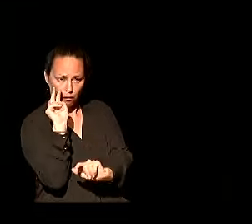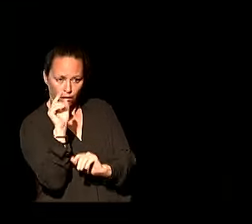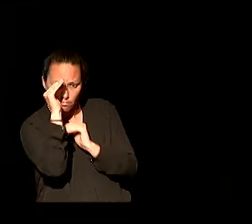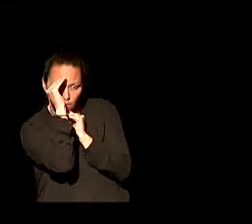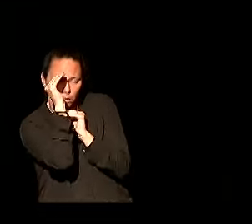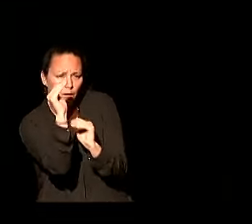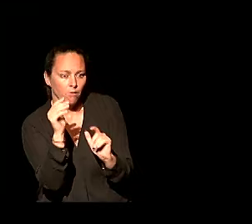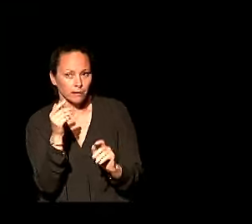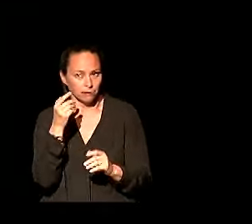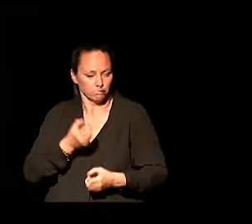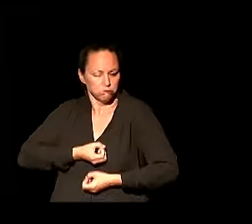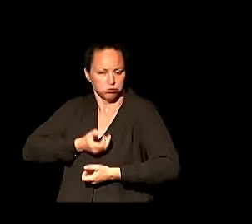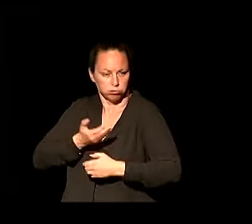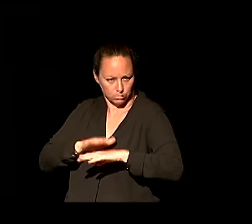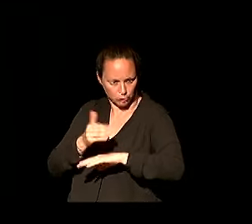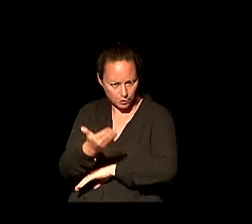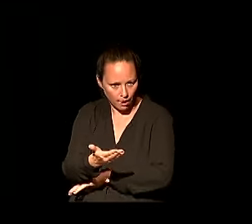adore.